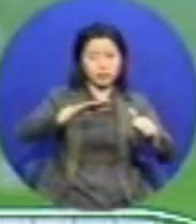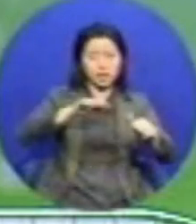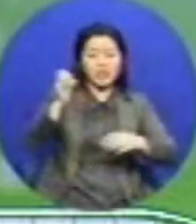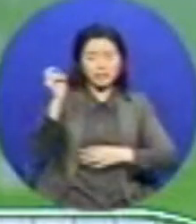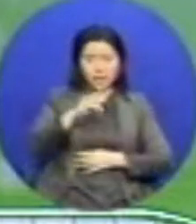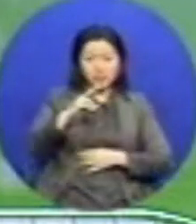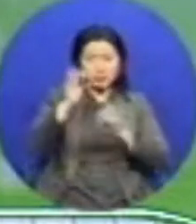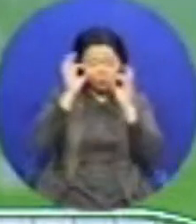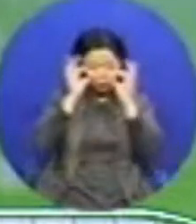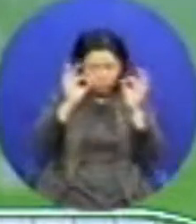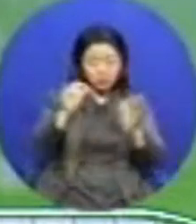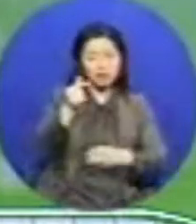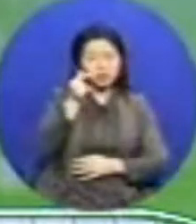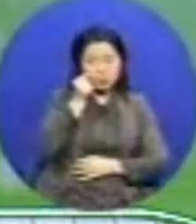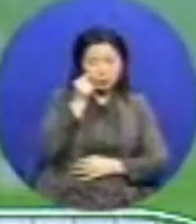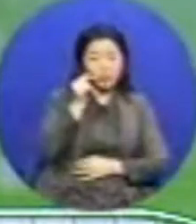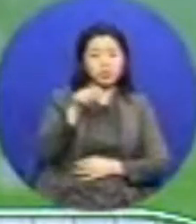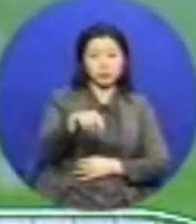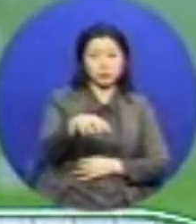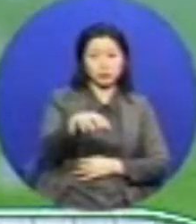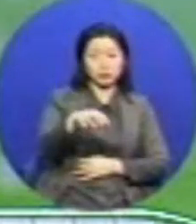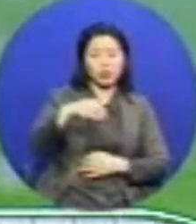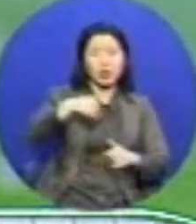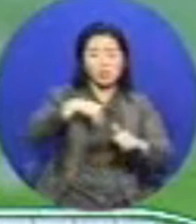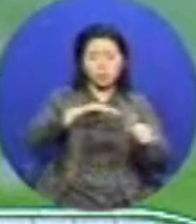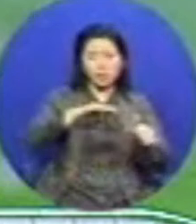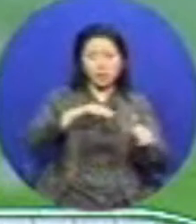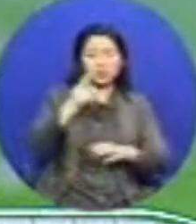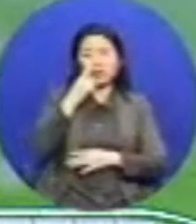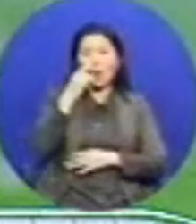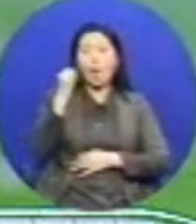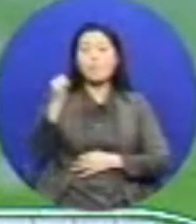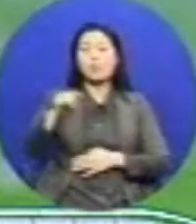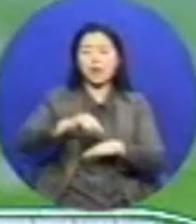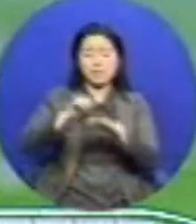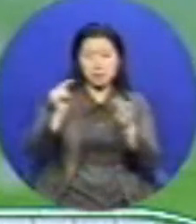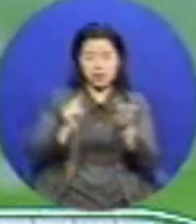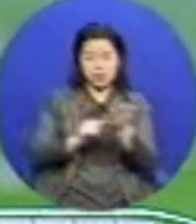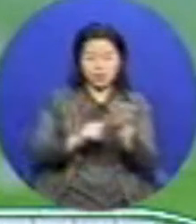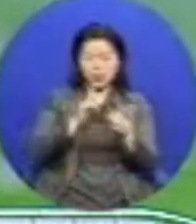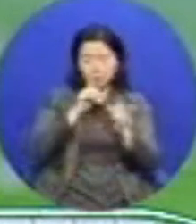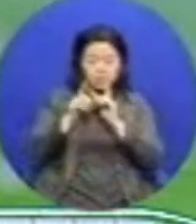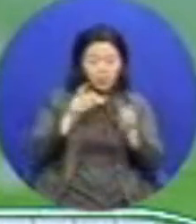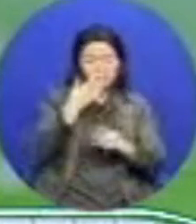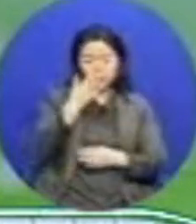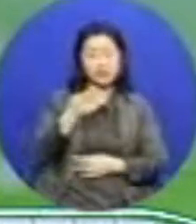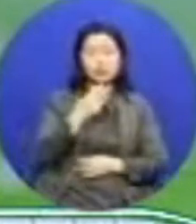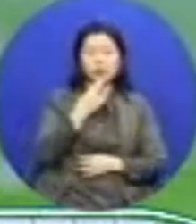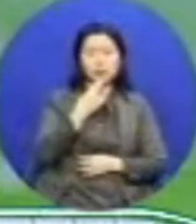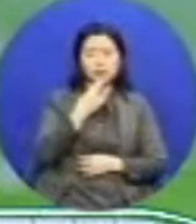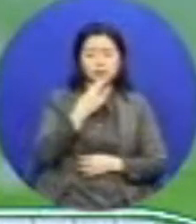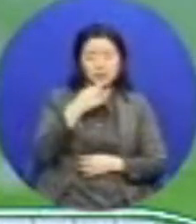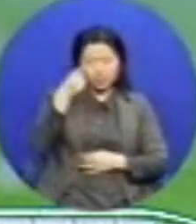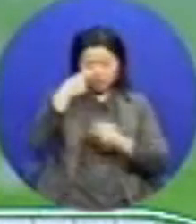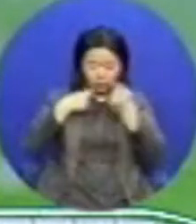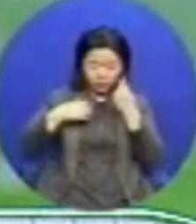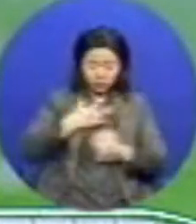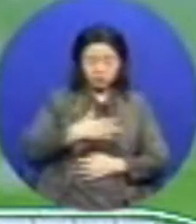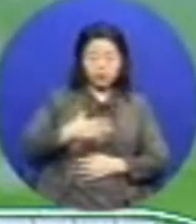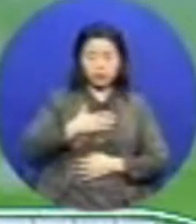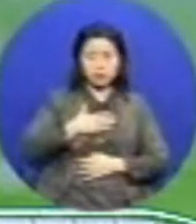같죠 그 어머니의 마음에 말할 수 없는 슬픔이 아 밀려들어 왔다 고